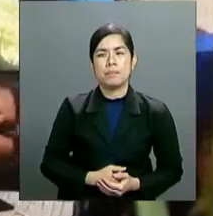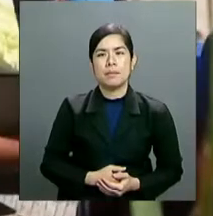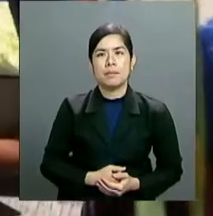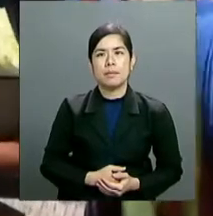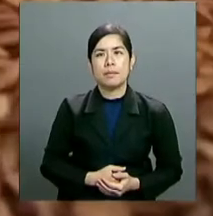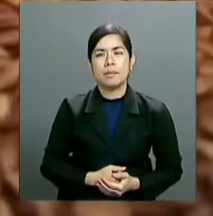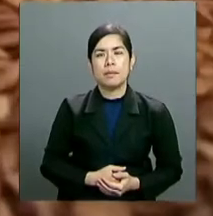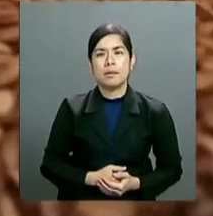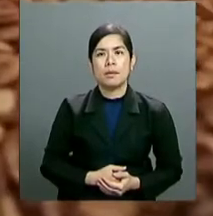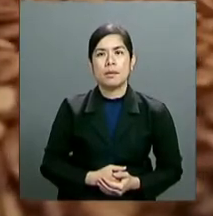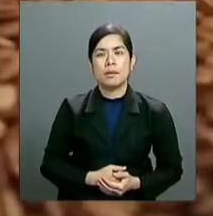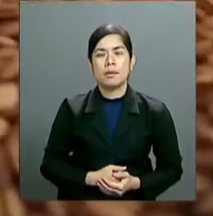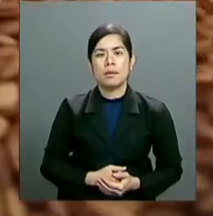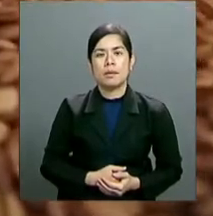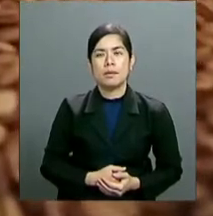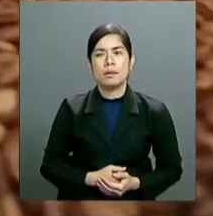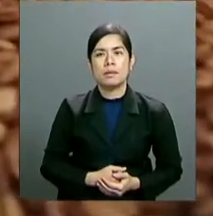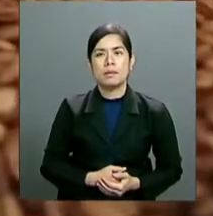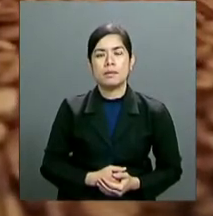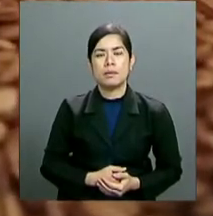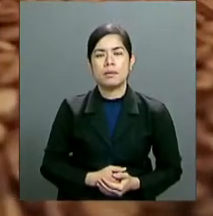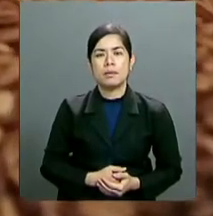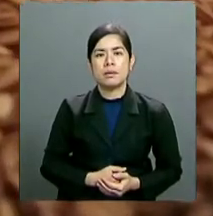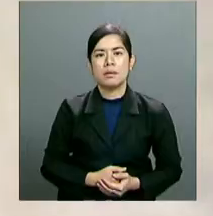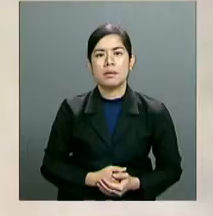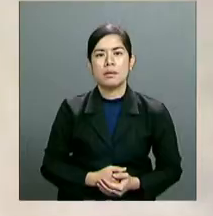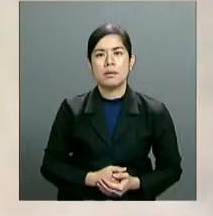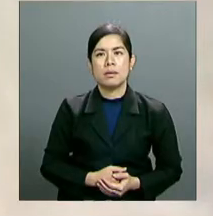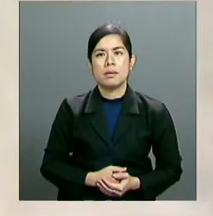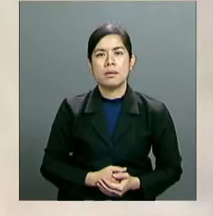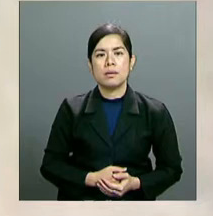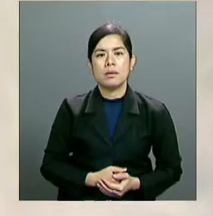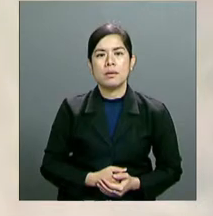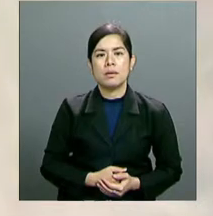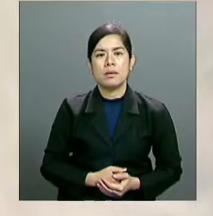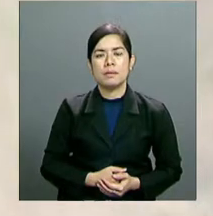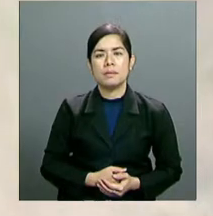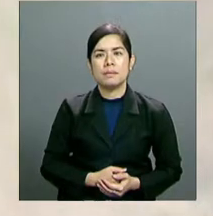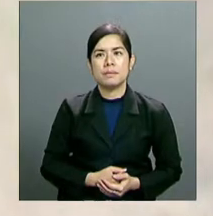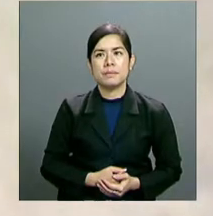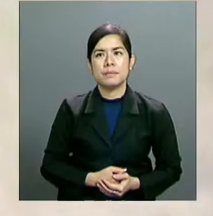โอเคทุ่งมือเคยนะอีน่ะทุ่งมือเคยอีเวียร์อีเวียร์เบียร